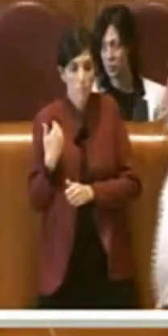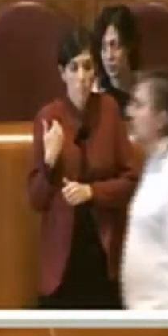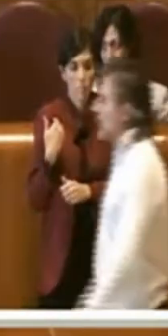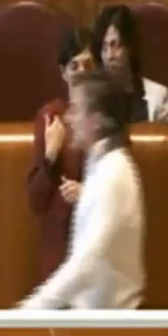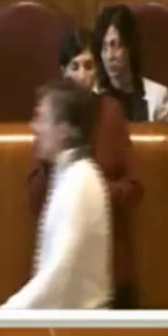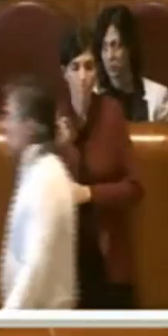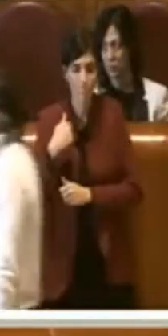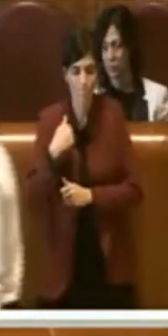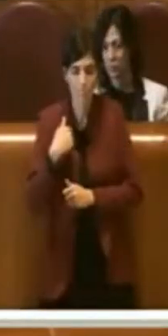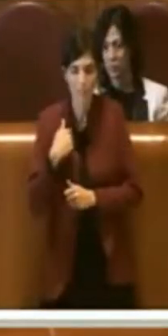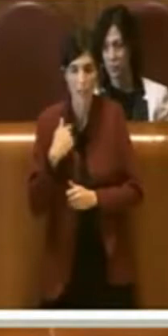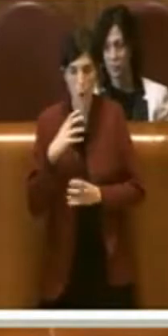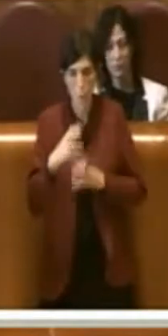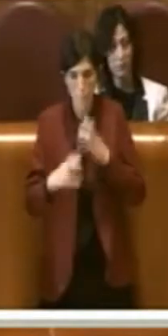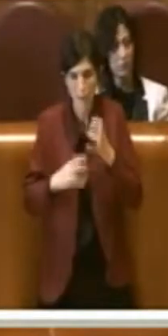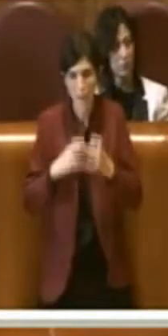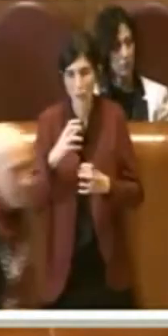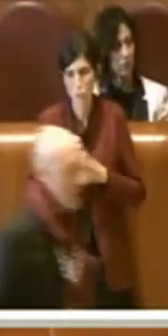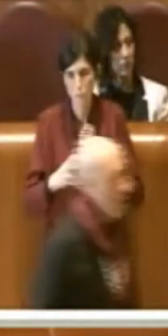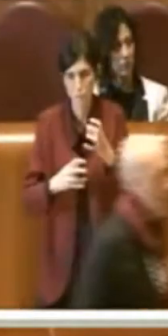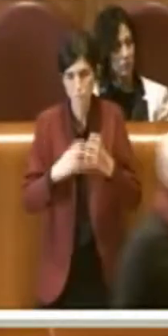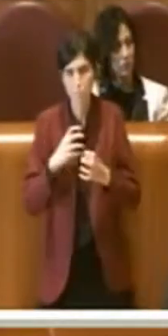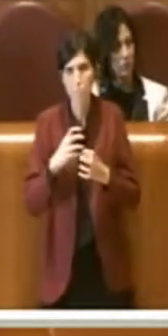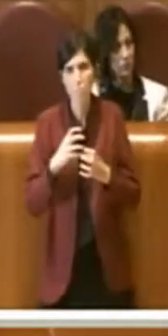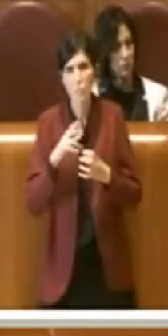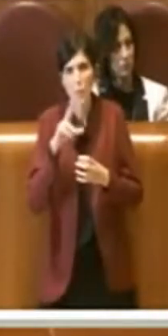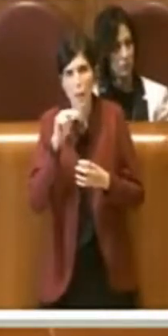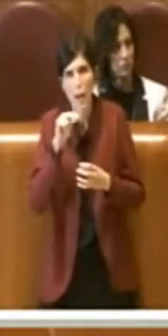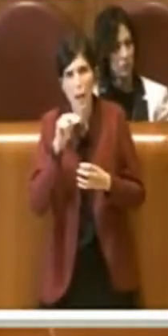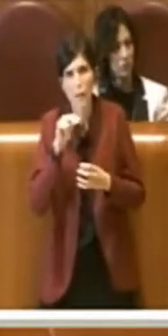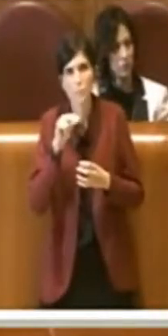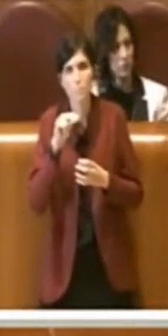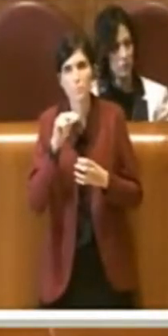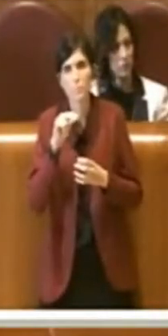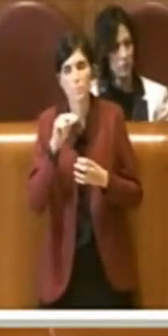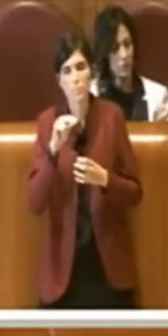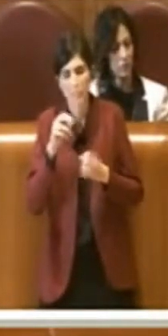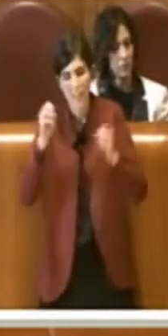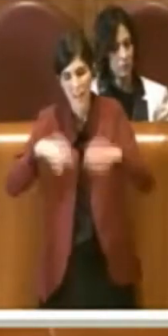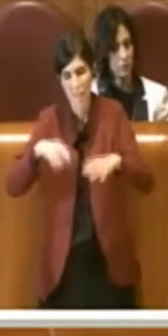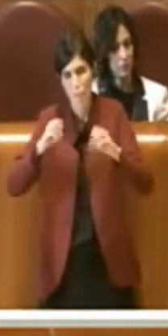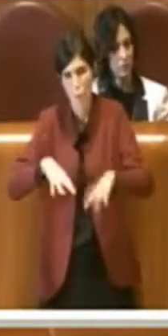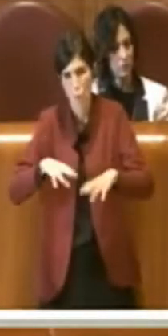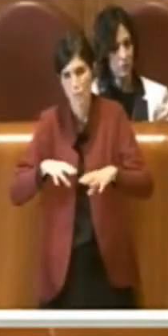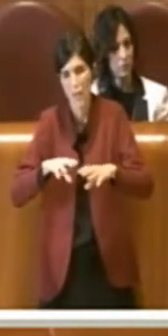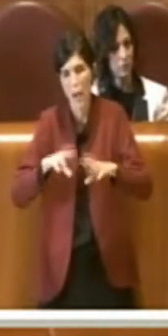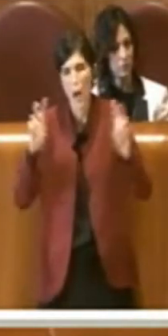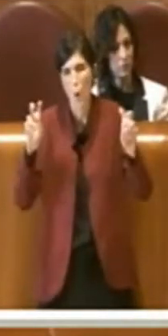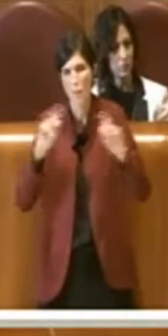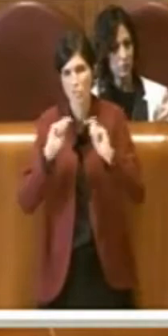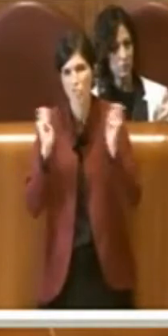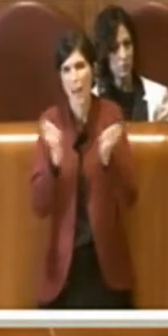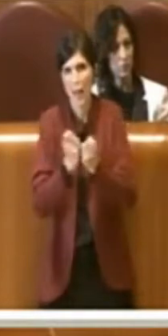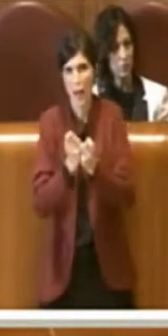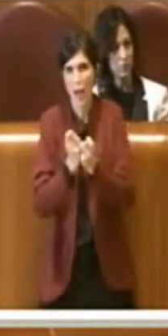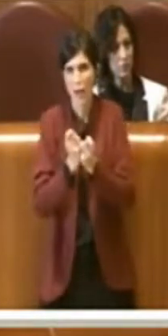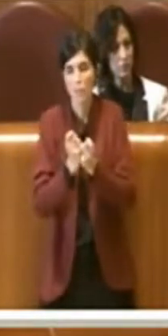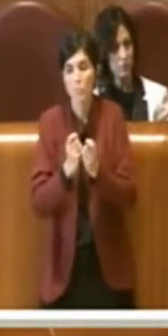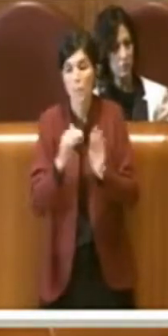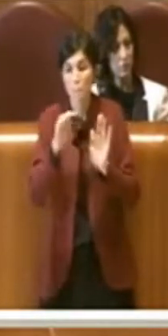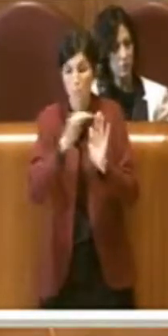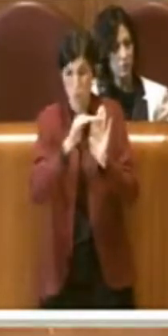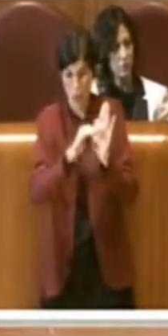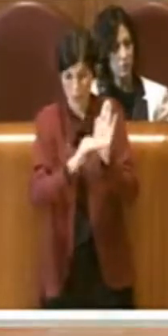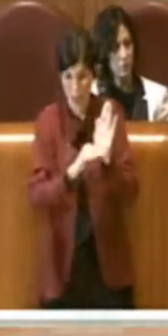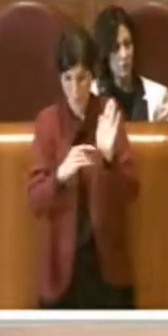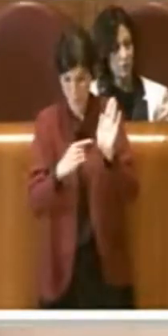è un po' complicato parlare di rifiuti in generale, anche se poi c'è da dire che c'è in programmazione